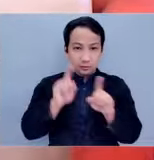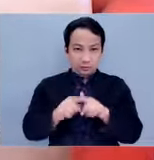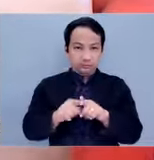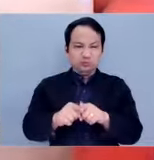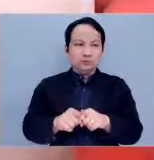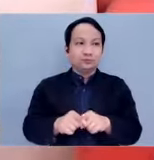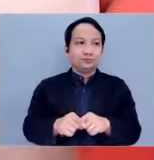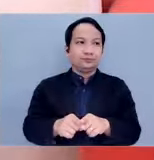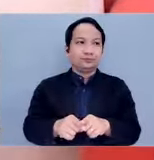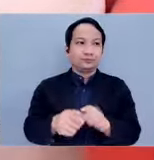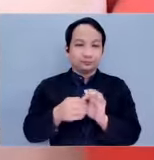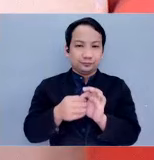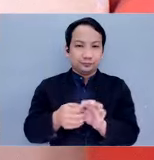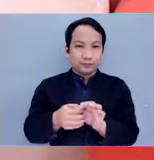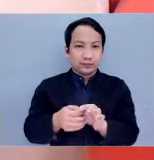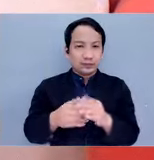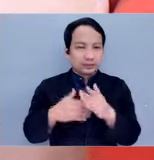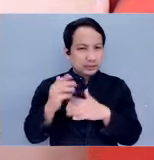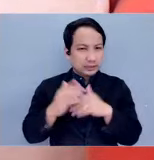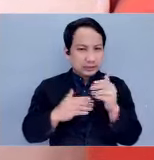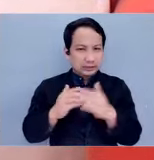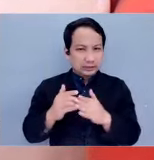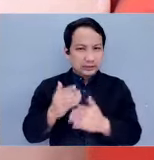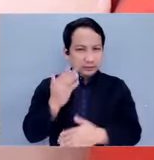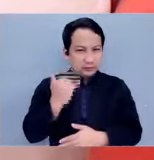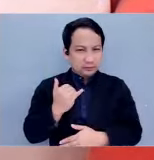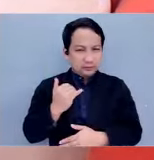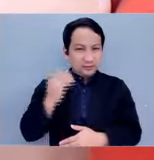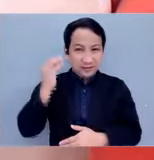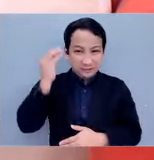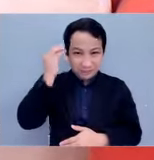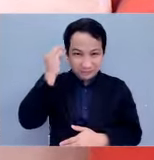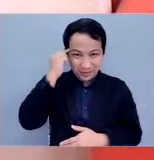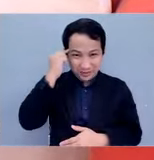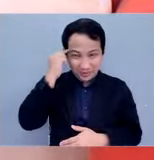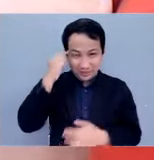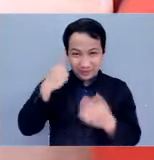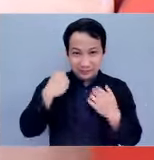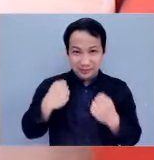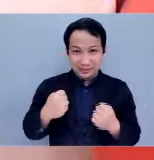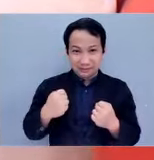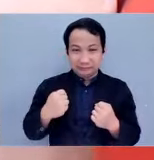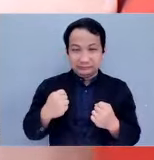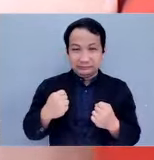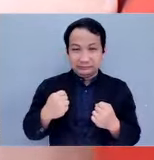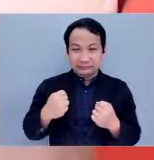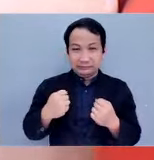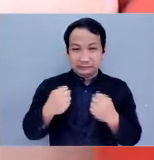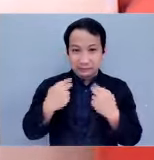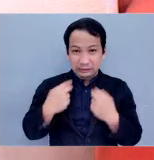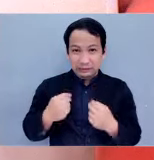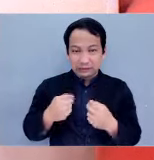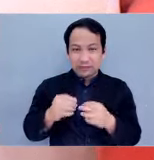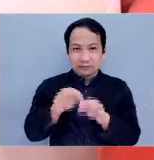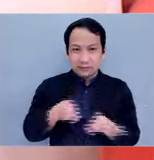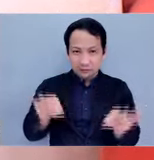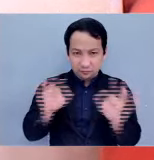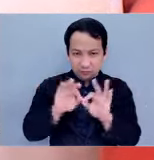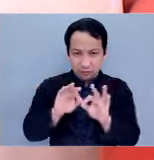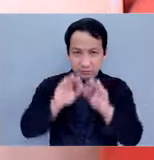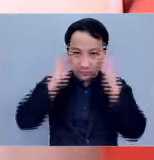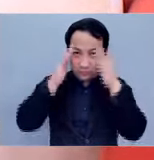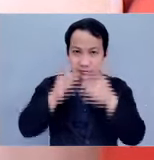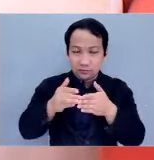Mga kapatid, hindi komportable po ang marami kapag mental health ang pinag-uusapan. Pero mahalaga pa rin pong bigyan ito ng atensyon,